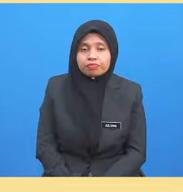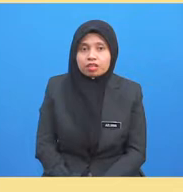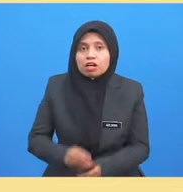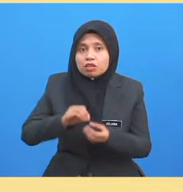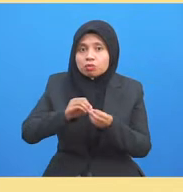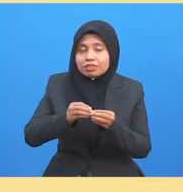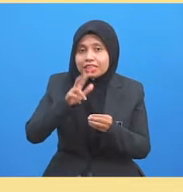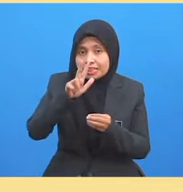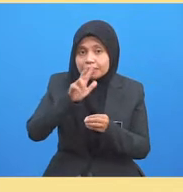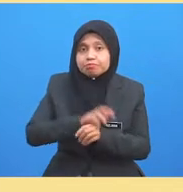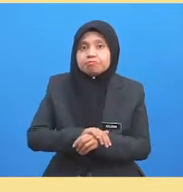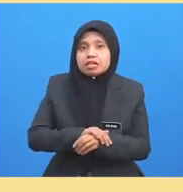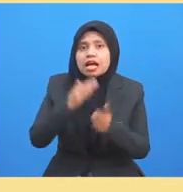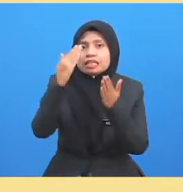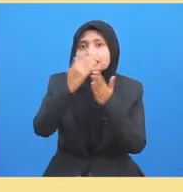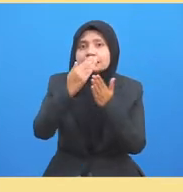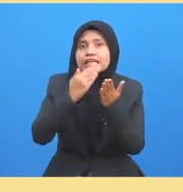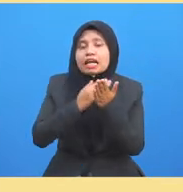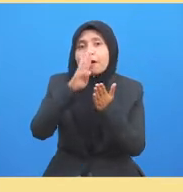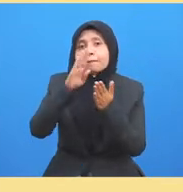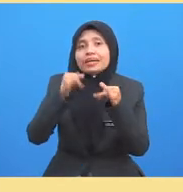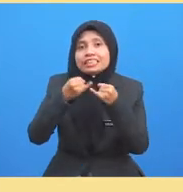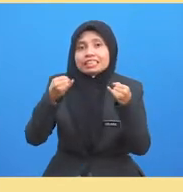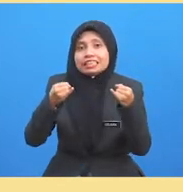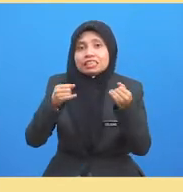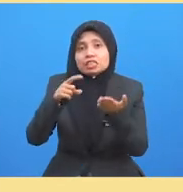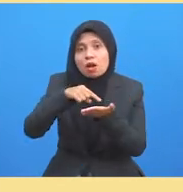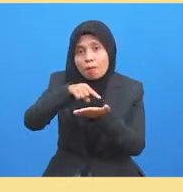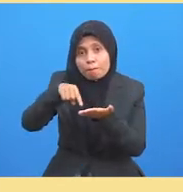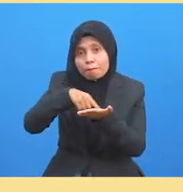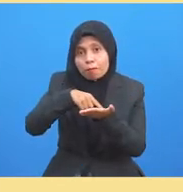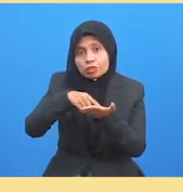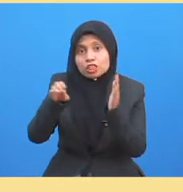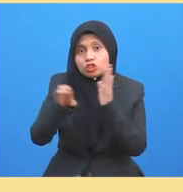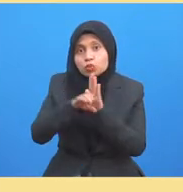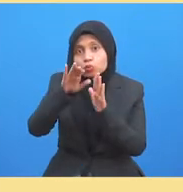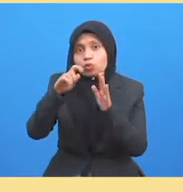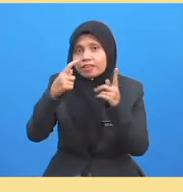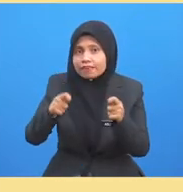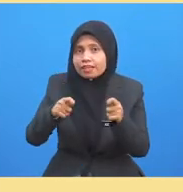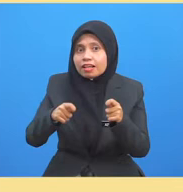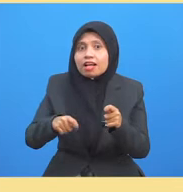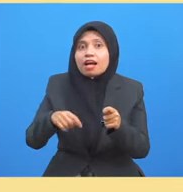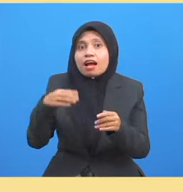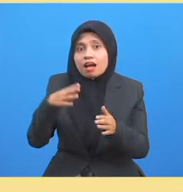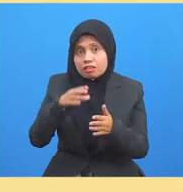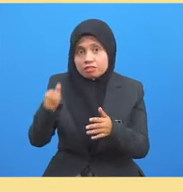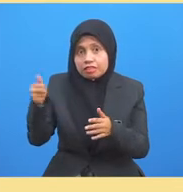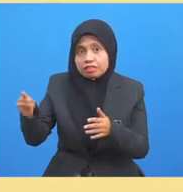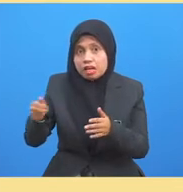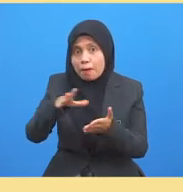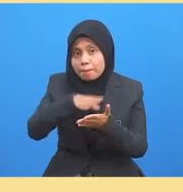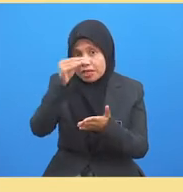Soalan yang ketiga, senaraikan empat ciri-ciri model olokan yang telah anda pelajari sebentar tadi.